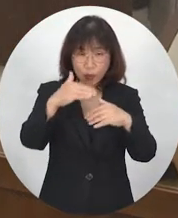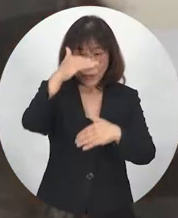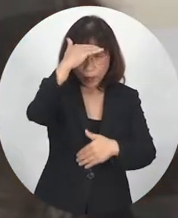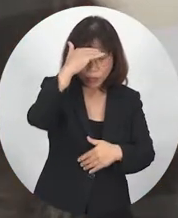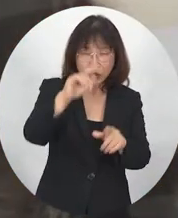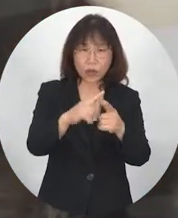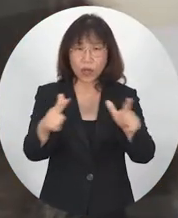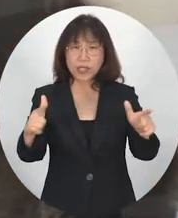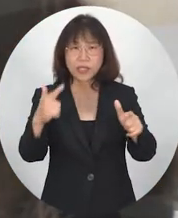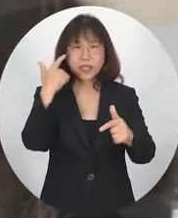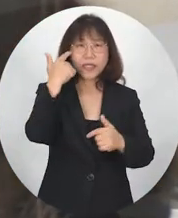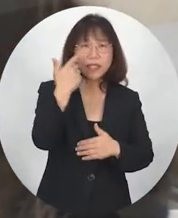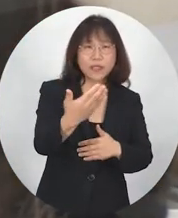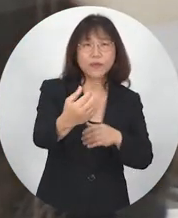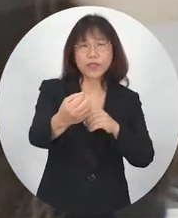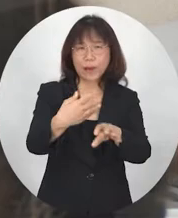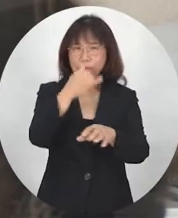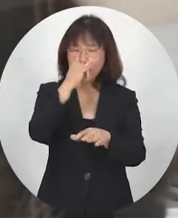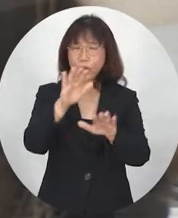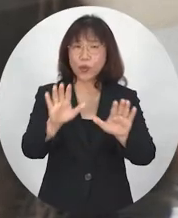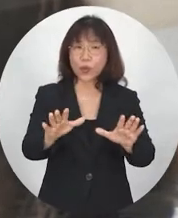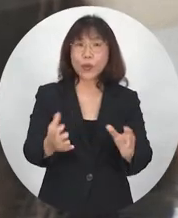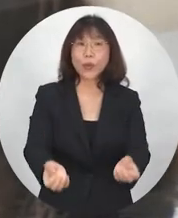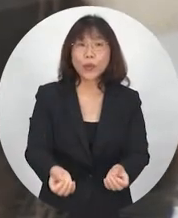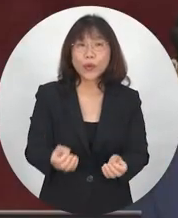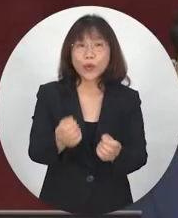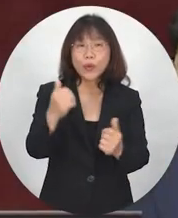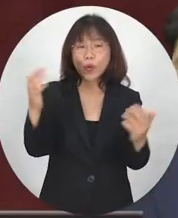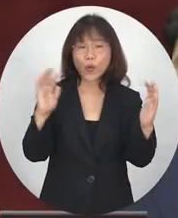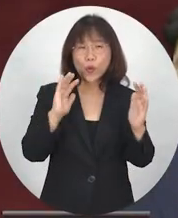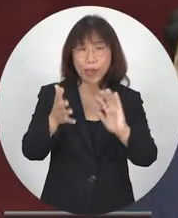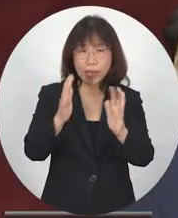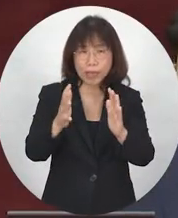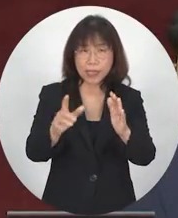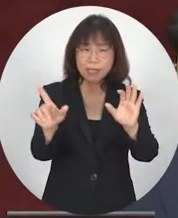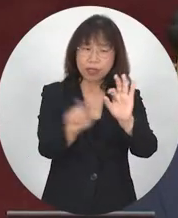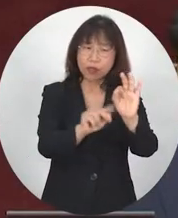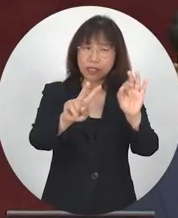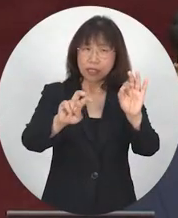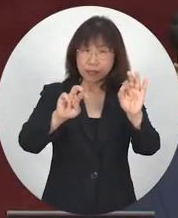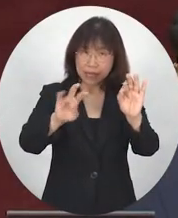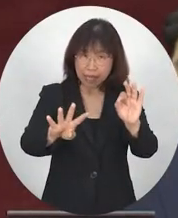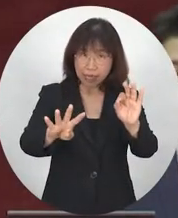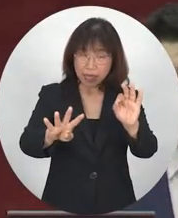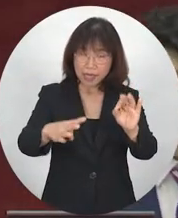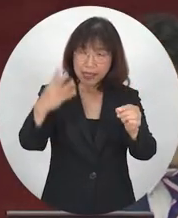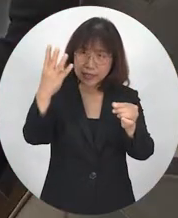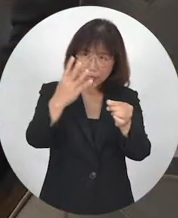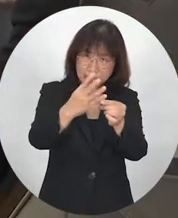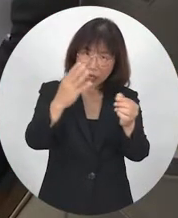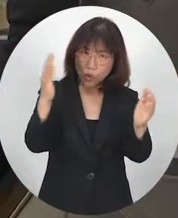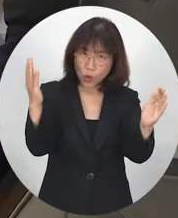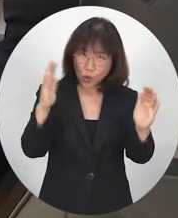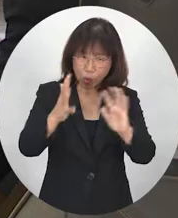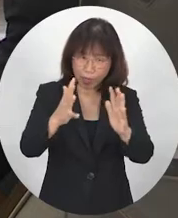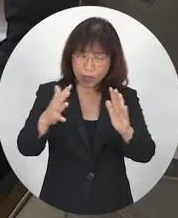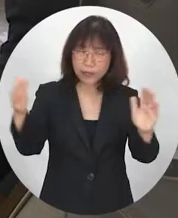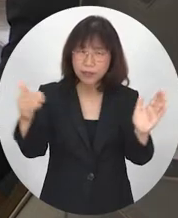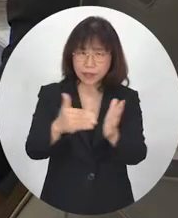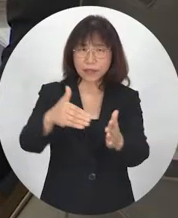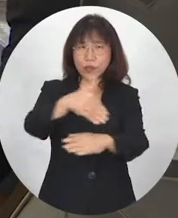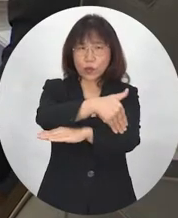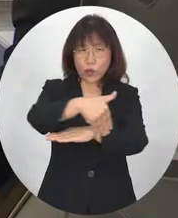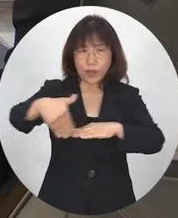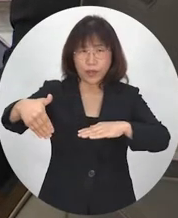위원회별 활동이 진행됐습니다. 이번 제291회 임시회는 오는 24일 제4차 본회의를 끝으로